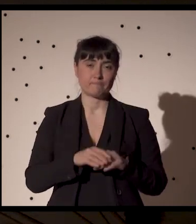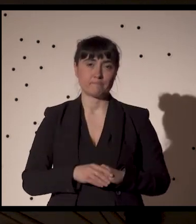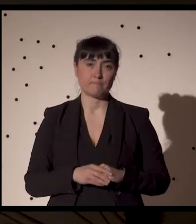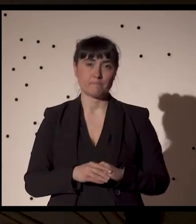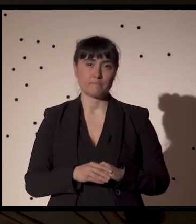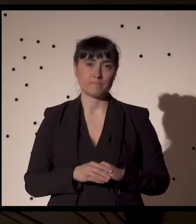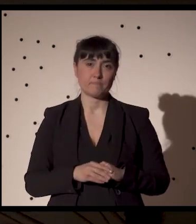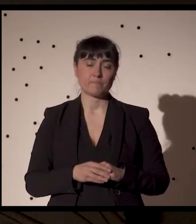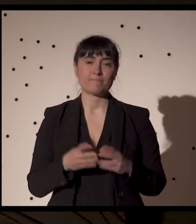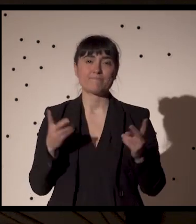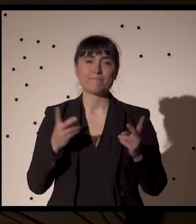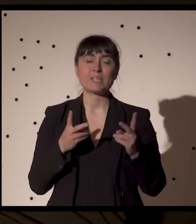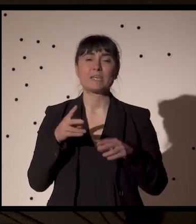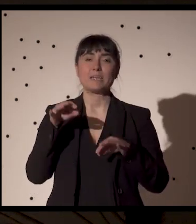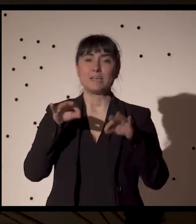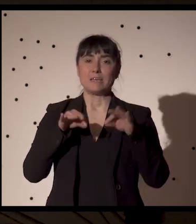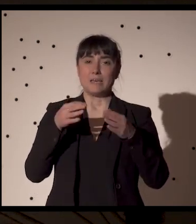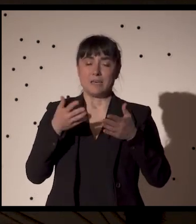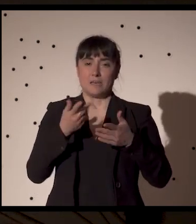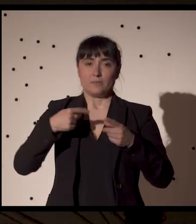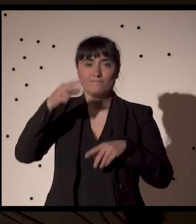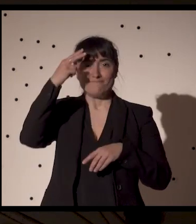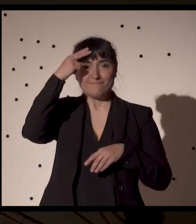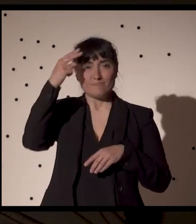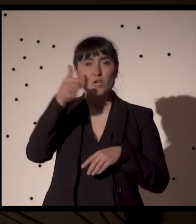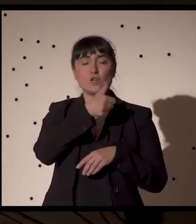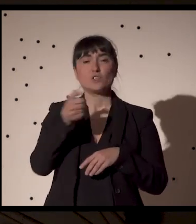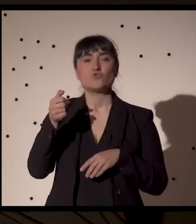ai 150 anni dalla morte di Alessandro Manzoni